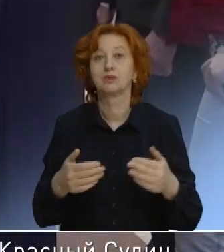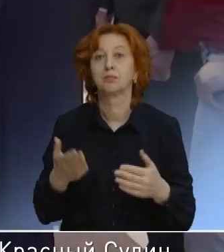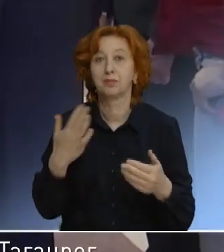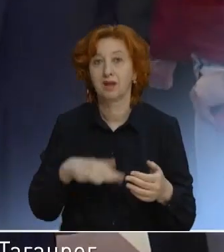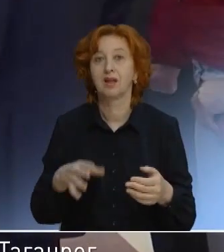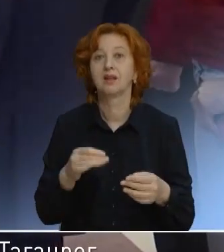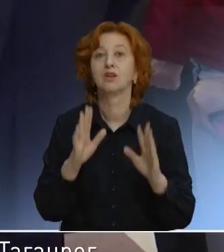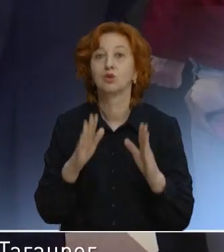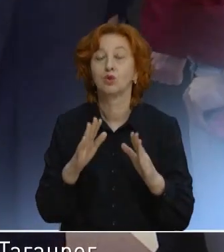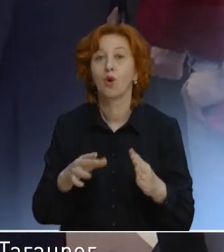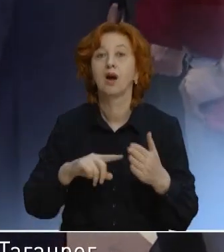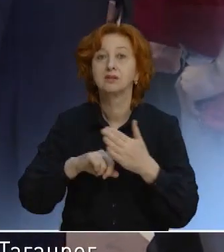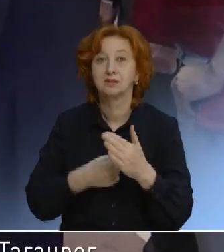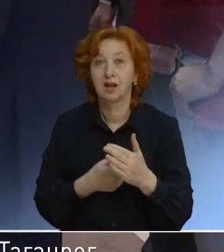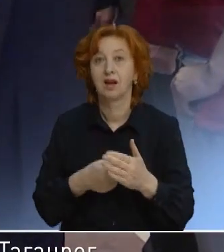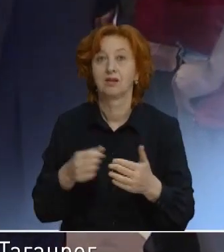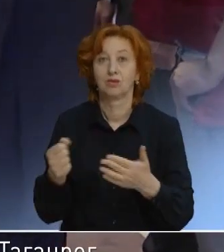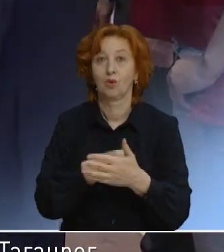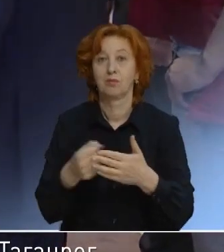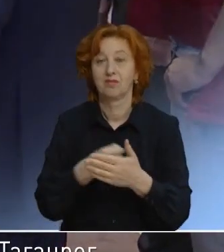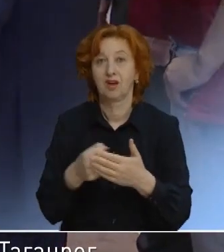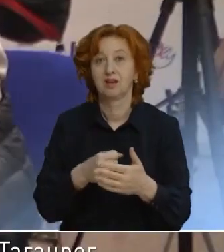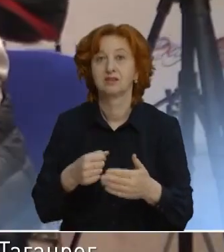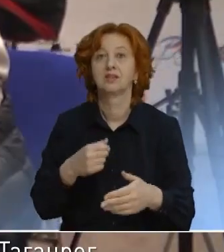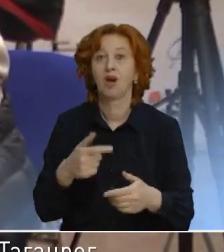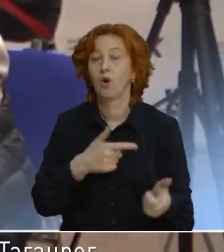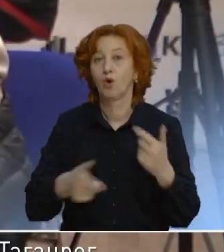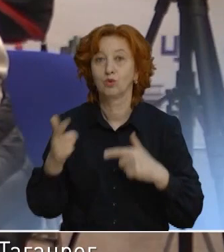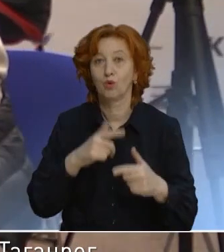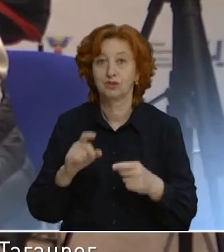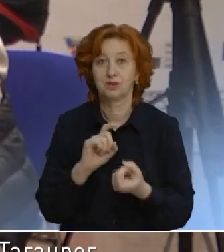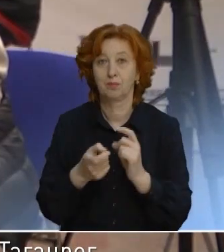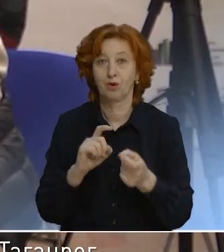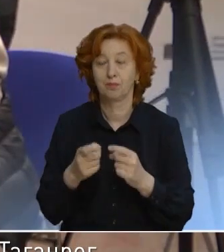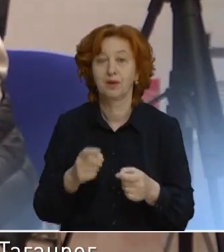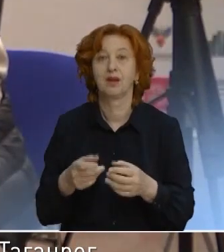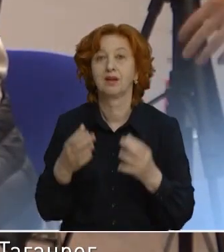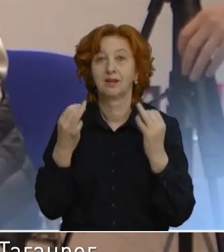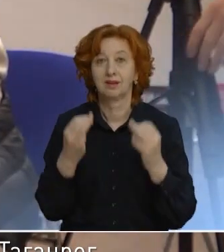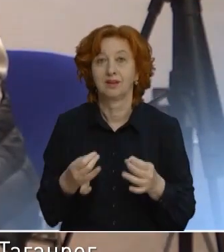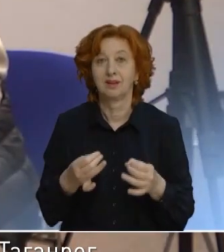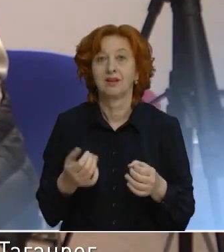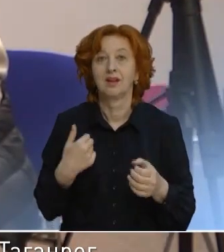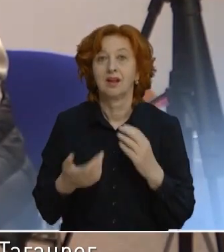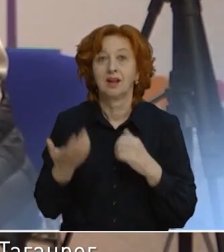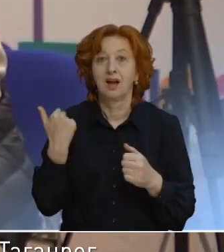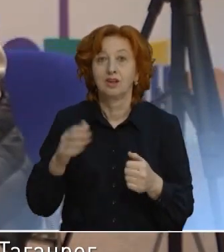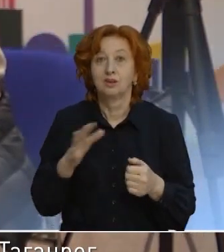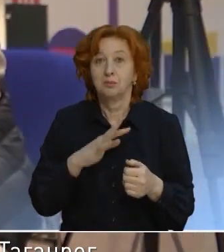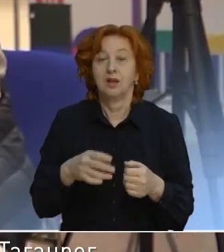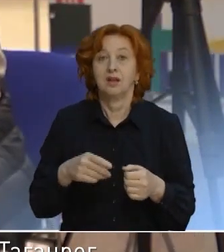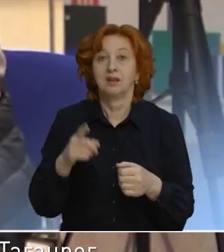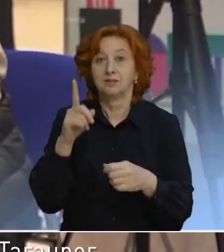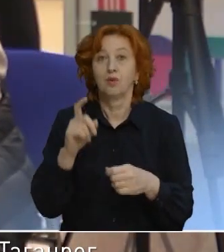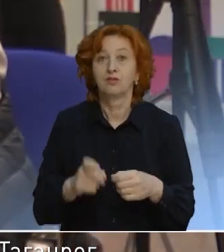человеком. И только личный пример успеха может вдохновить на борьбу. Я 2,5 года лежал, парализованный. Мне было очень сложно, очень